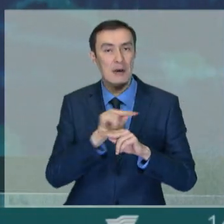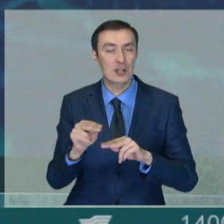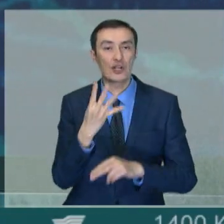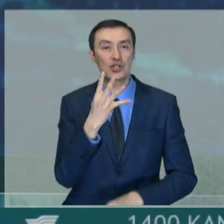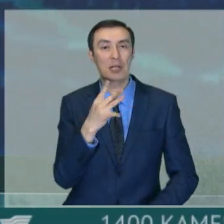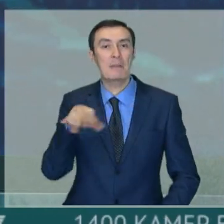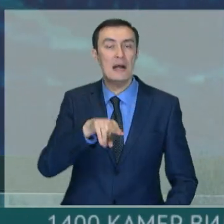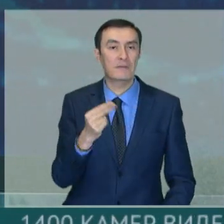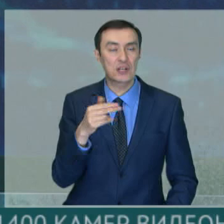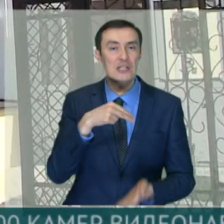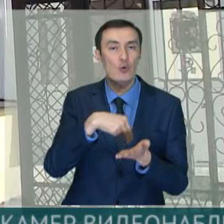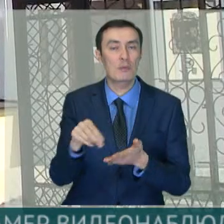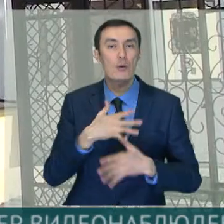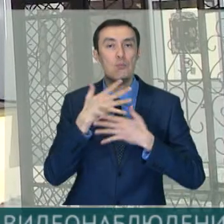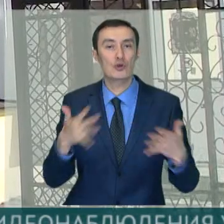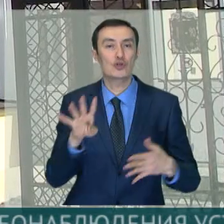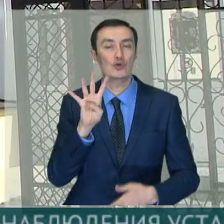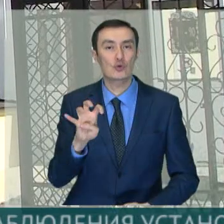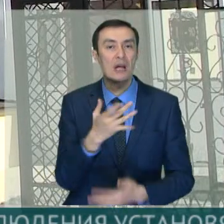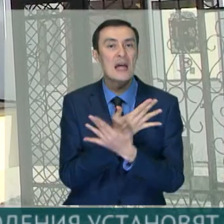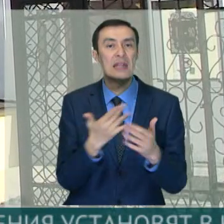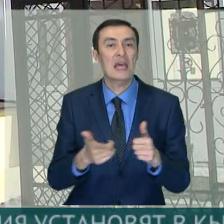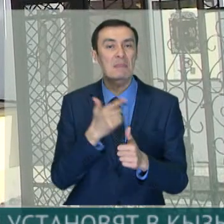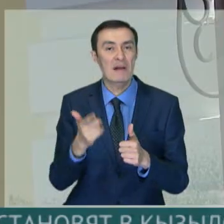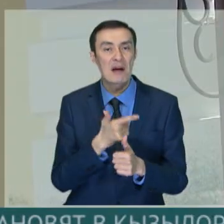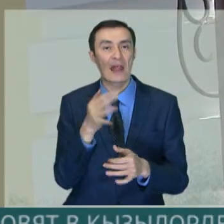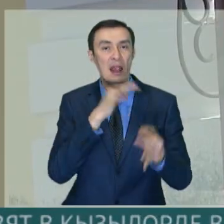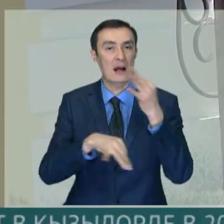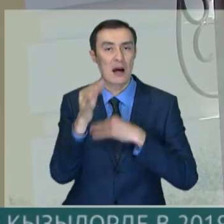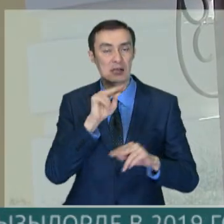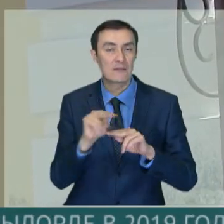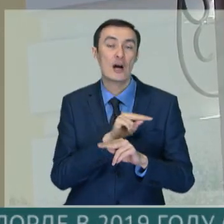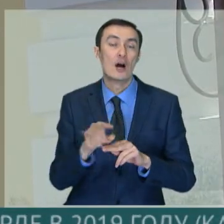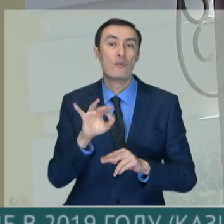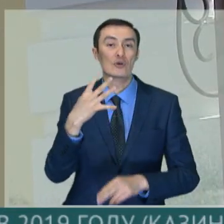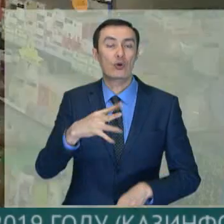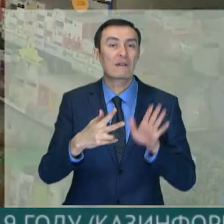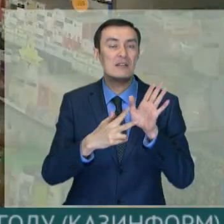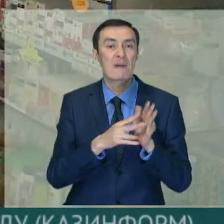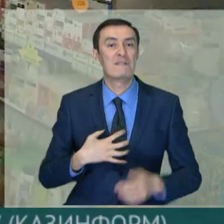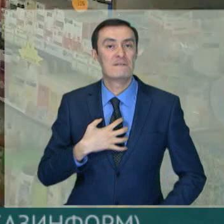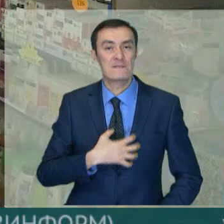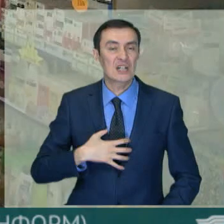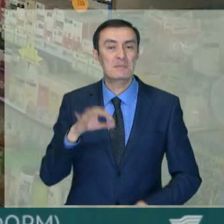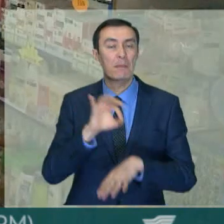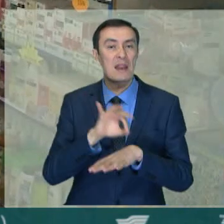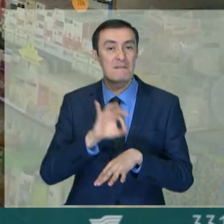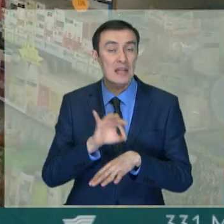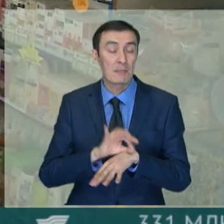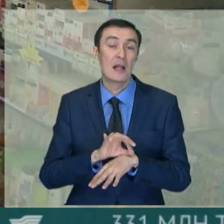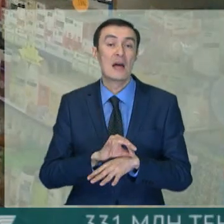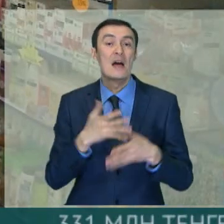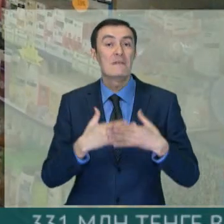4 миллиарда тенге закуплено свыше 400 наименований лекарств по 48 социально значимым